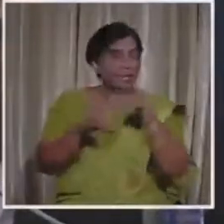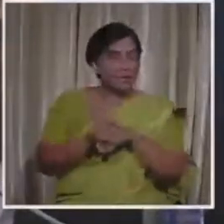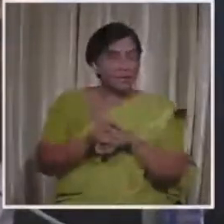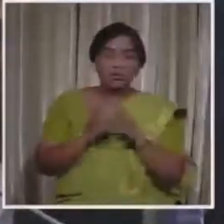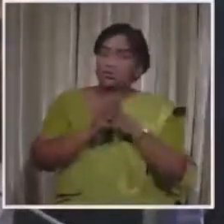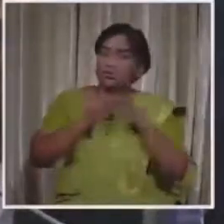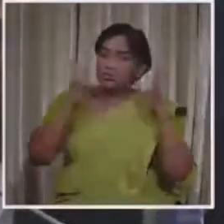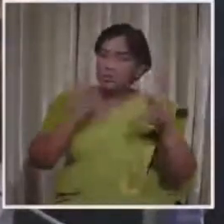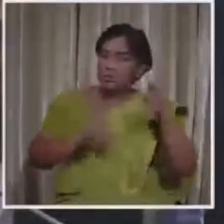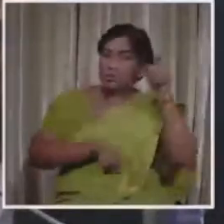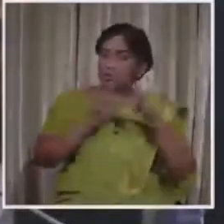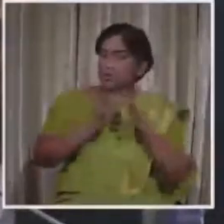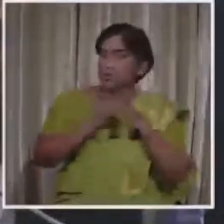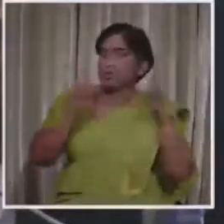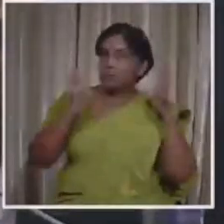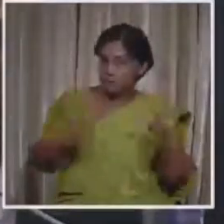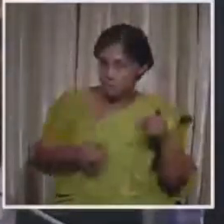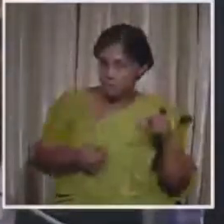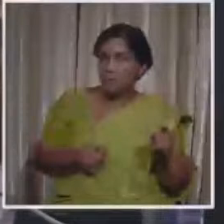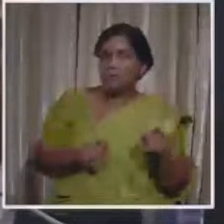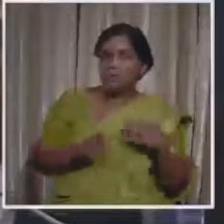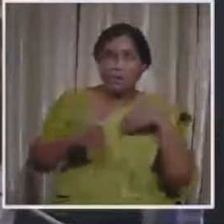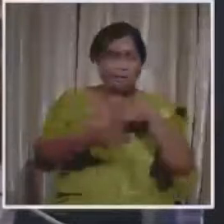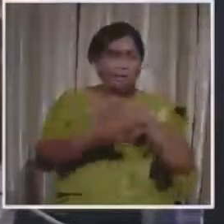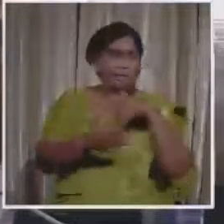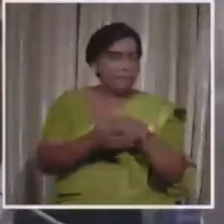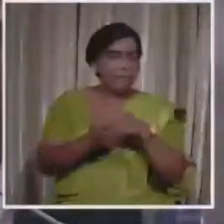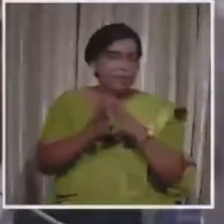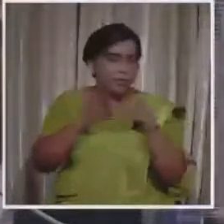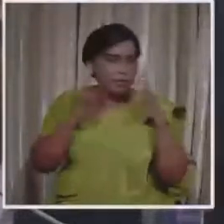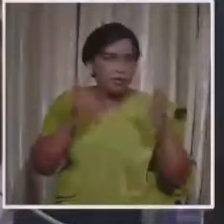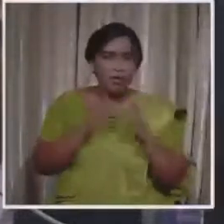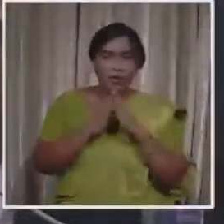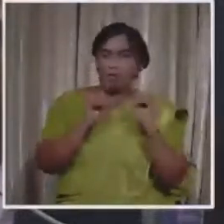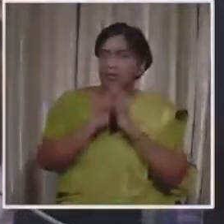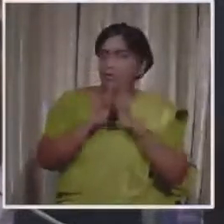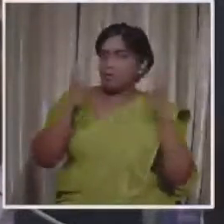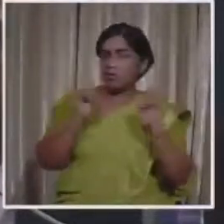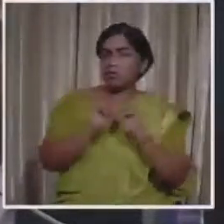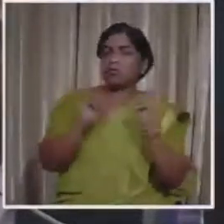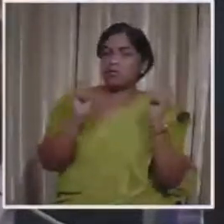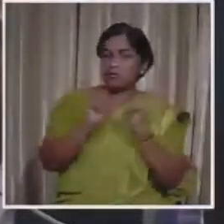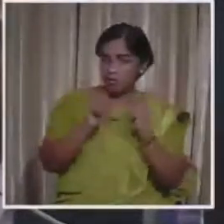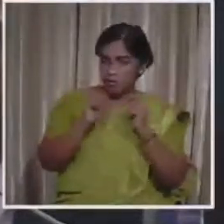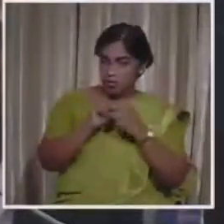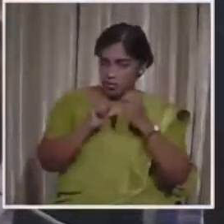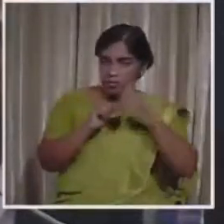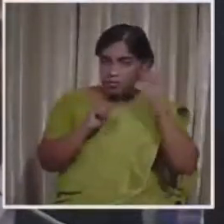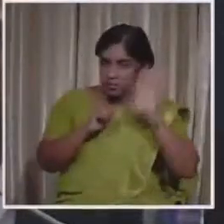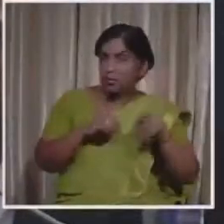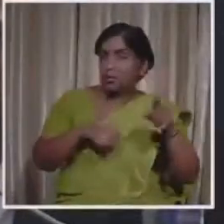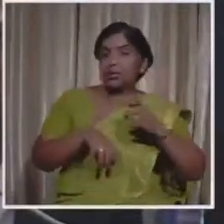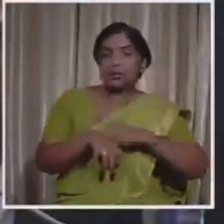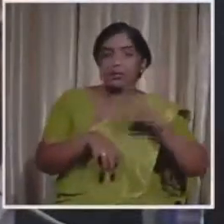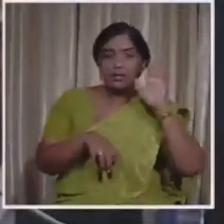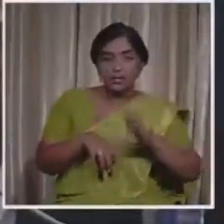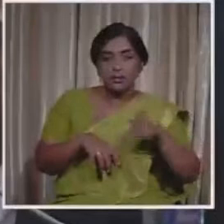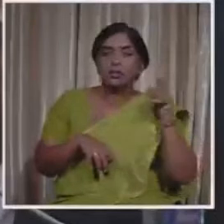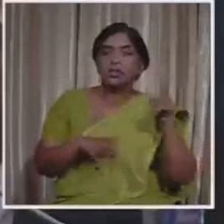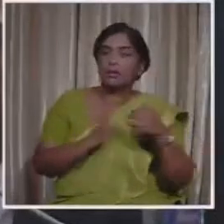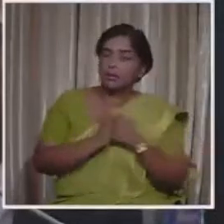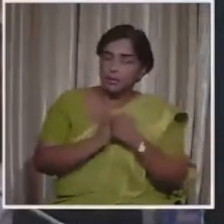විශාල පාක්ෂිකයන් ප්‍රමාණයක් දැඩි පීඩාවටත් ඔවුන්ගේ දේපල විශාල ප්‍රමාණයක් හානියට පත් වී ඇති මොහොතක තමයි